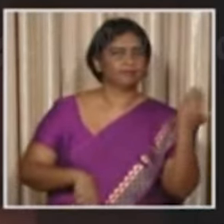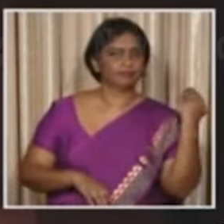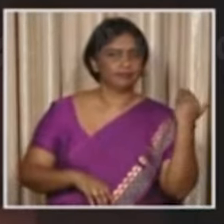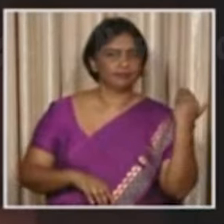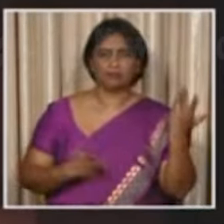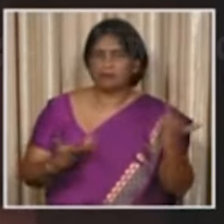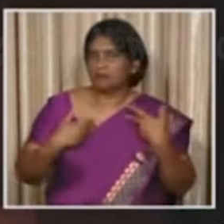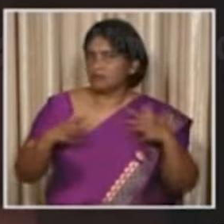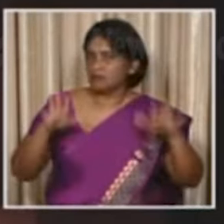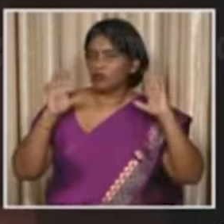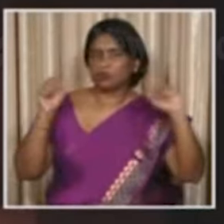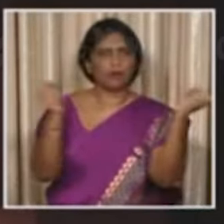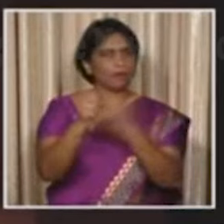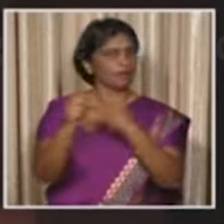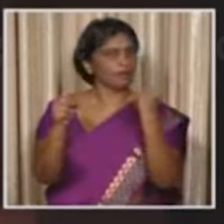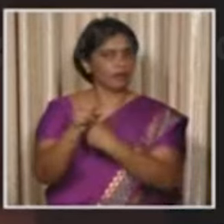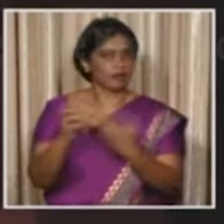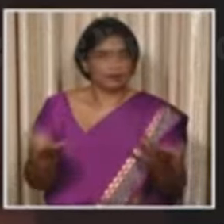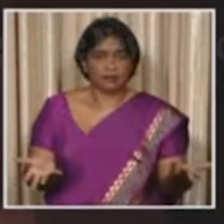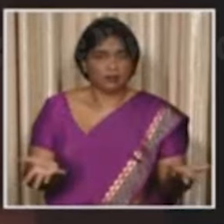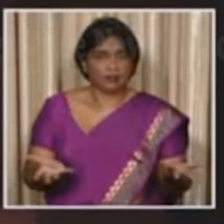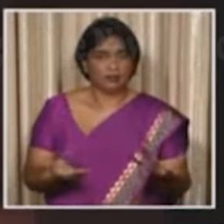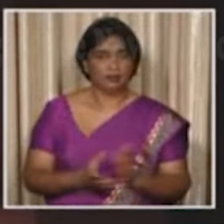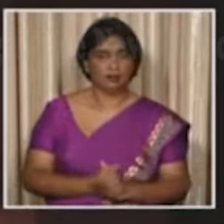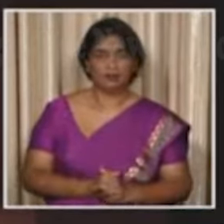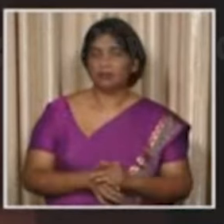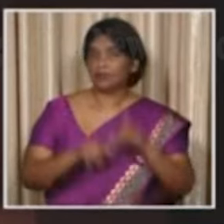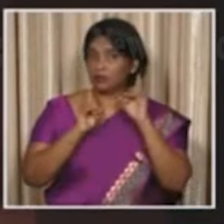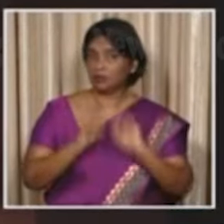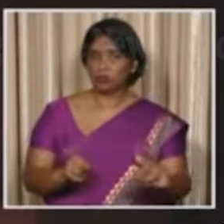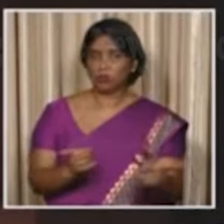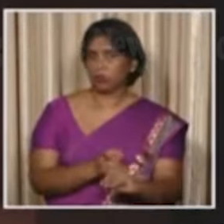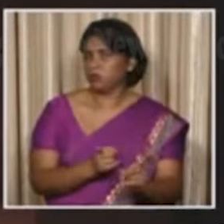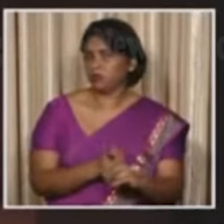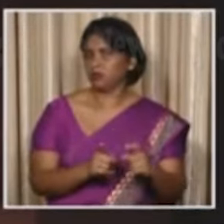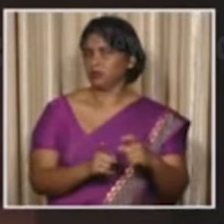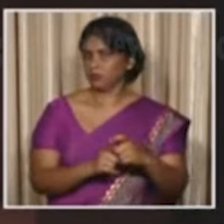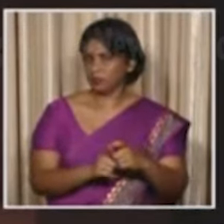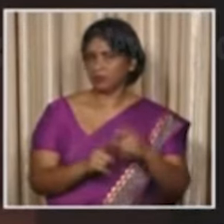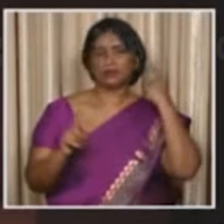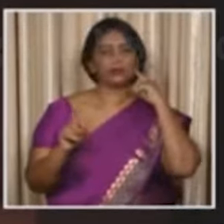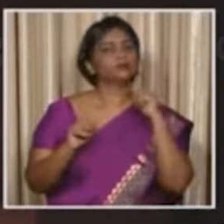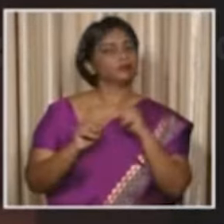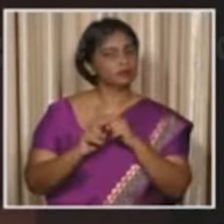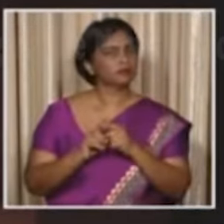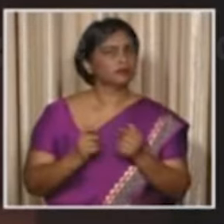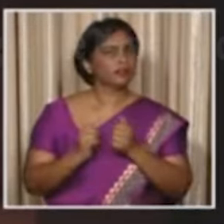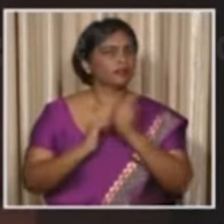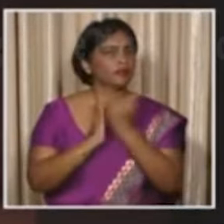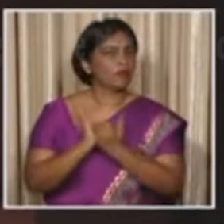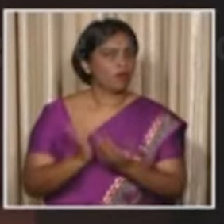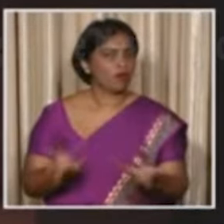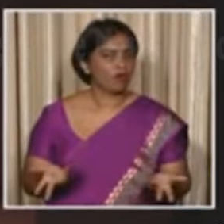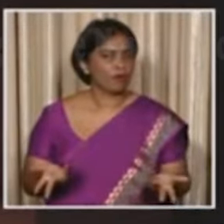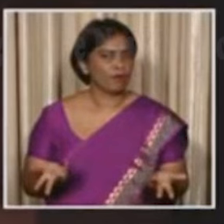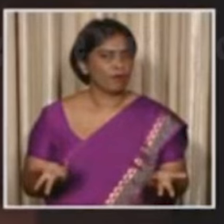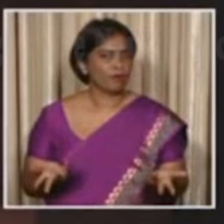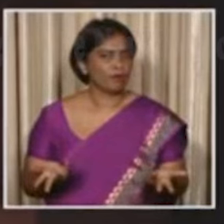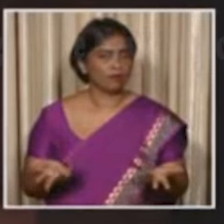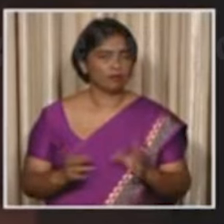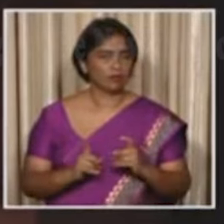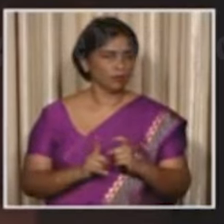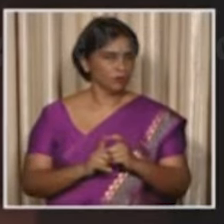පුදුම මිනීමරුමක් මේ සිද්ධ වෙන්නේ. ඉතින් මේ ප්‍රචණ්ඩත්වයට එරෙහිව මොකද්ද වැඩපිළිවෙල? ඒක